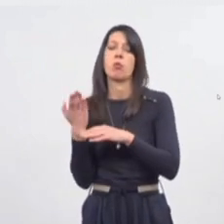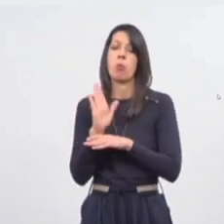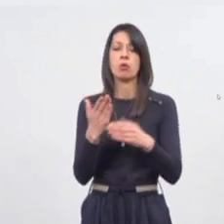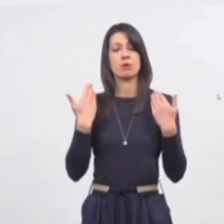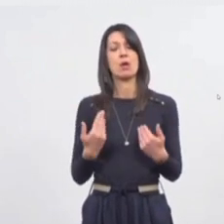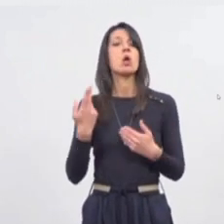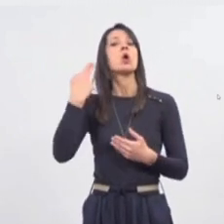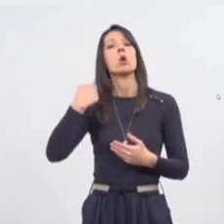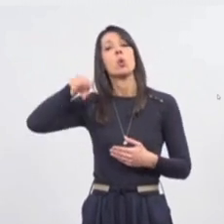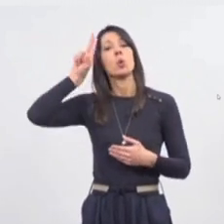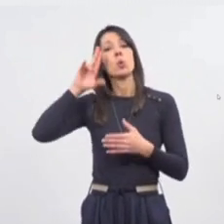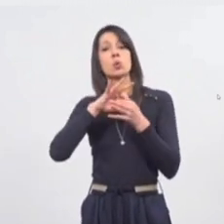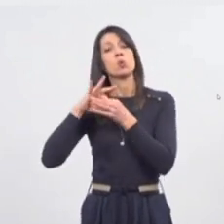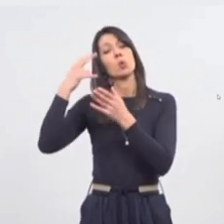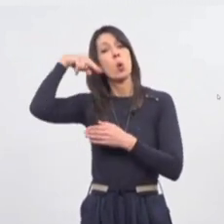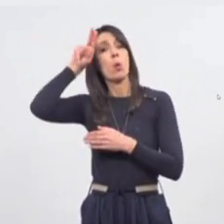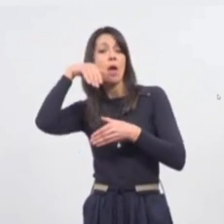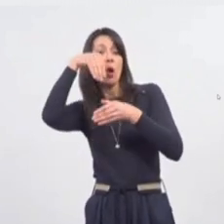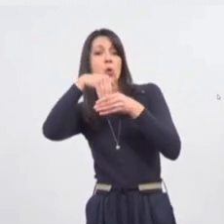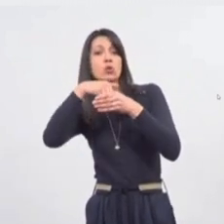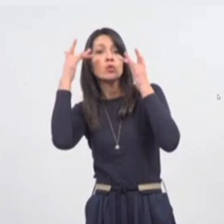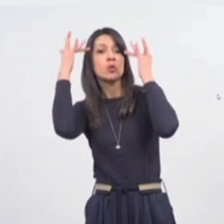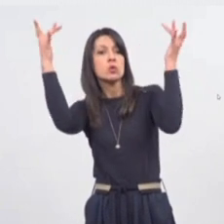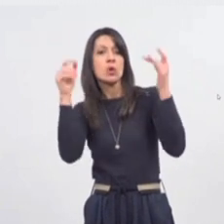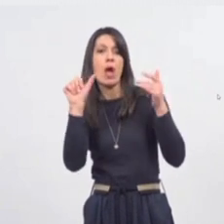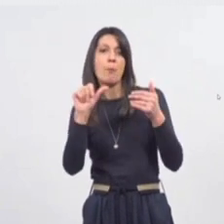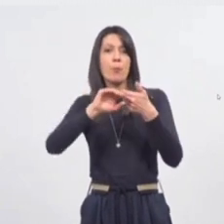contenu culturel, ce n'est pas un contenu comme les autres.